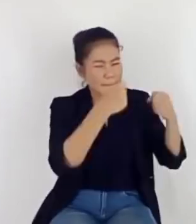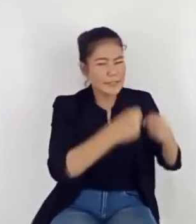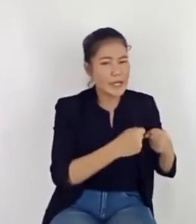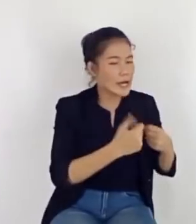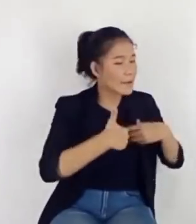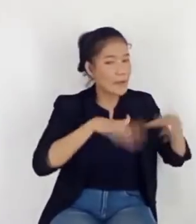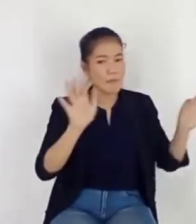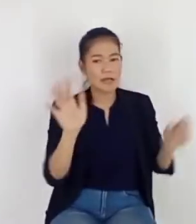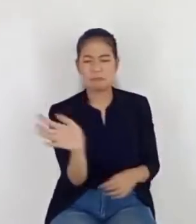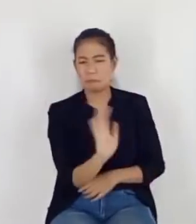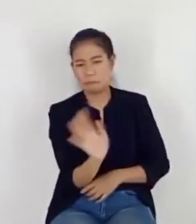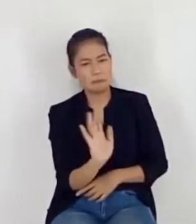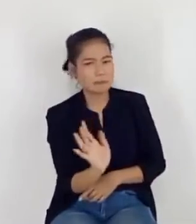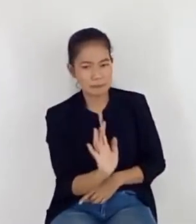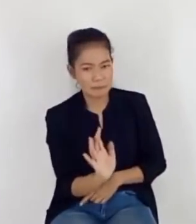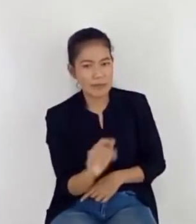penjara.